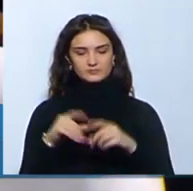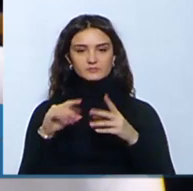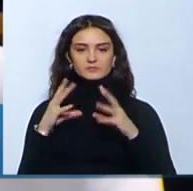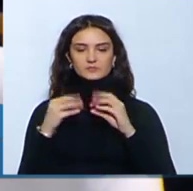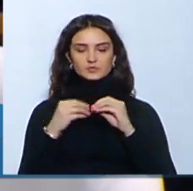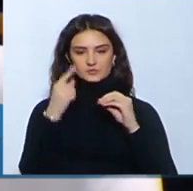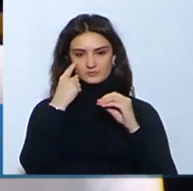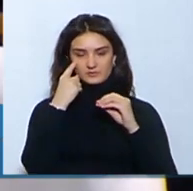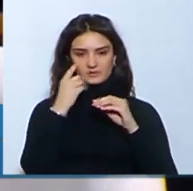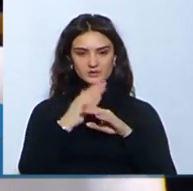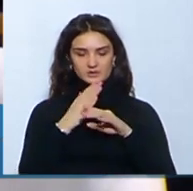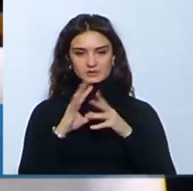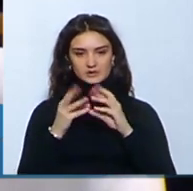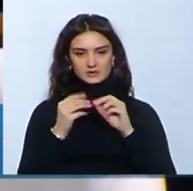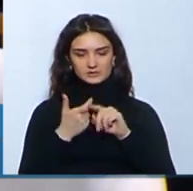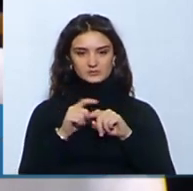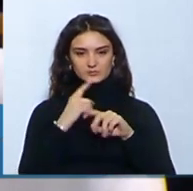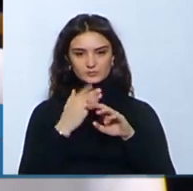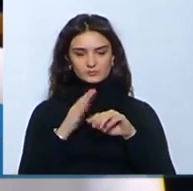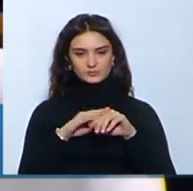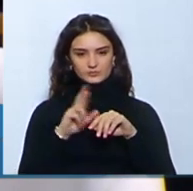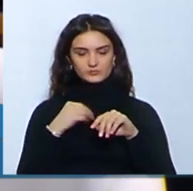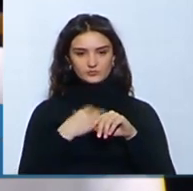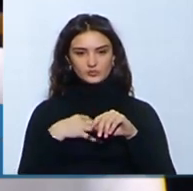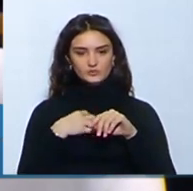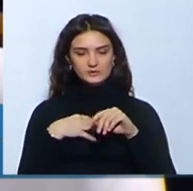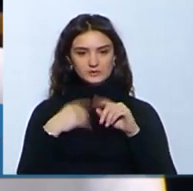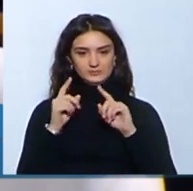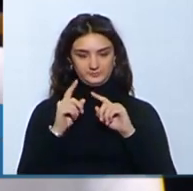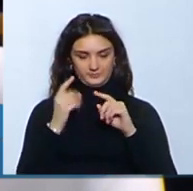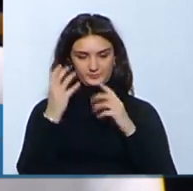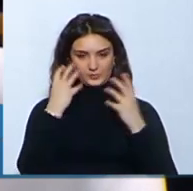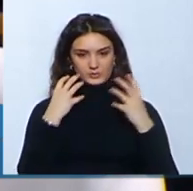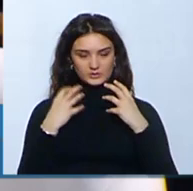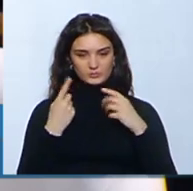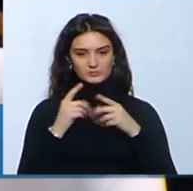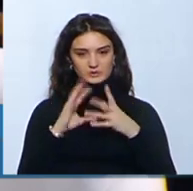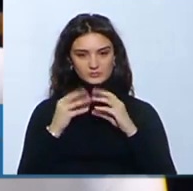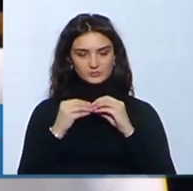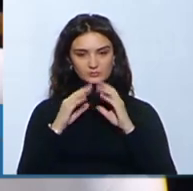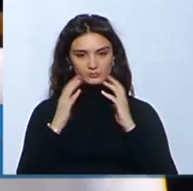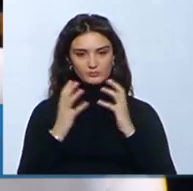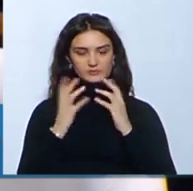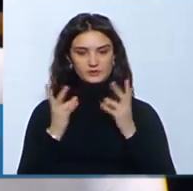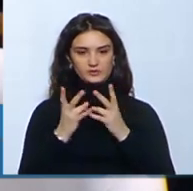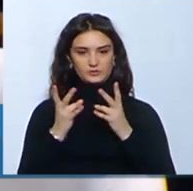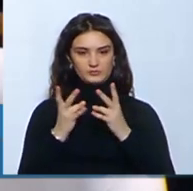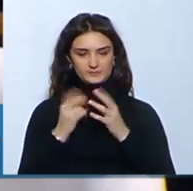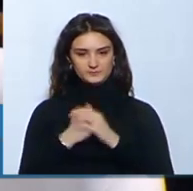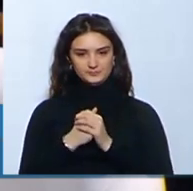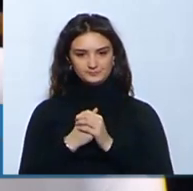ზოგადად თვალი არის საკმაოდ რთული და მნიშვნელოვანი ორგანო, რომელიც ძალიან სათუთ მოპყრობას და მოვლას საჭიროებს.